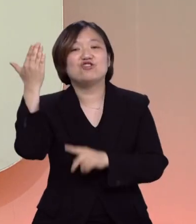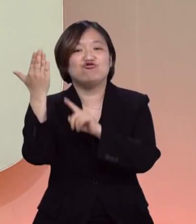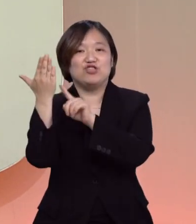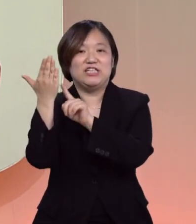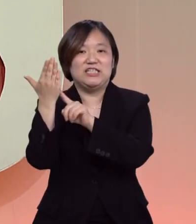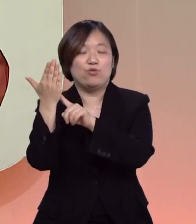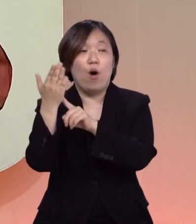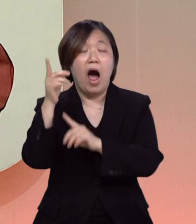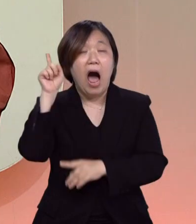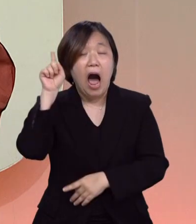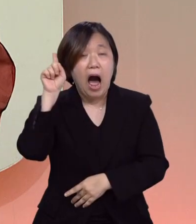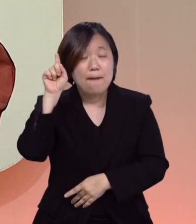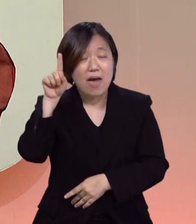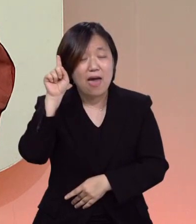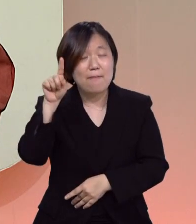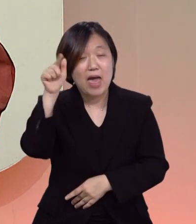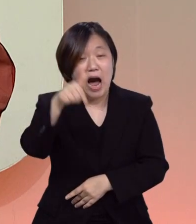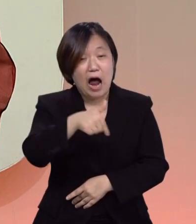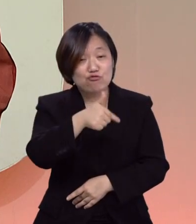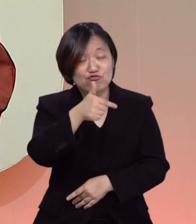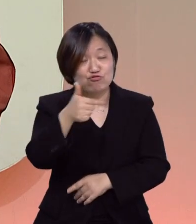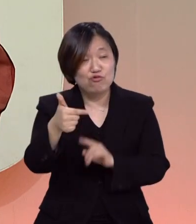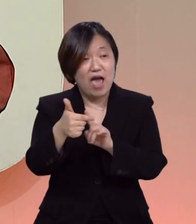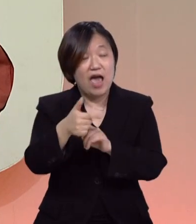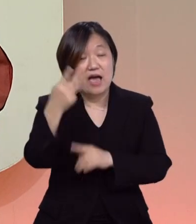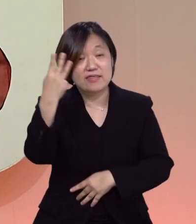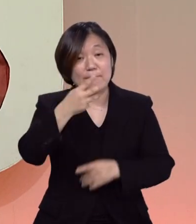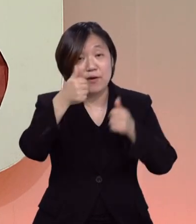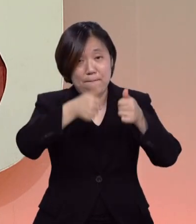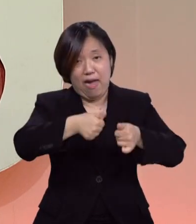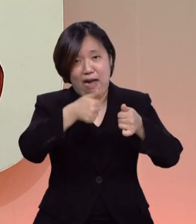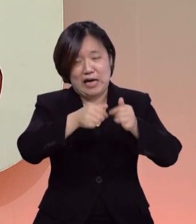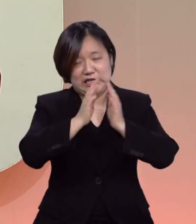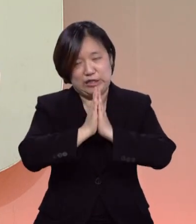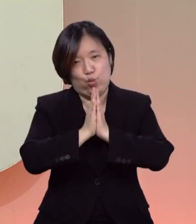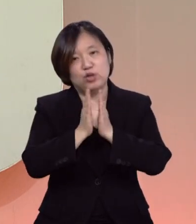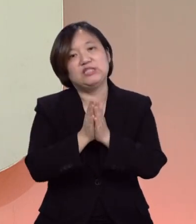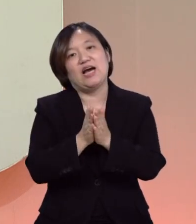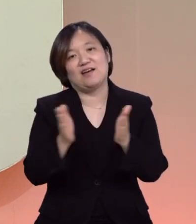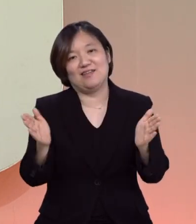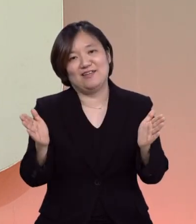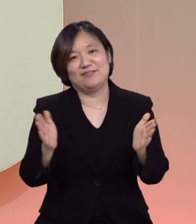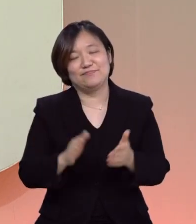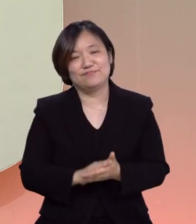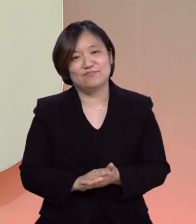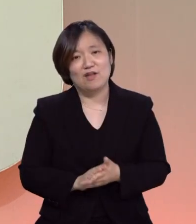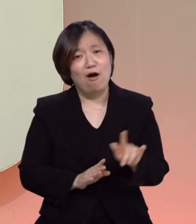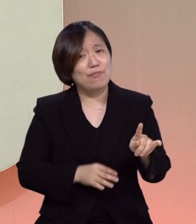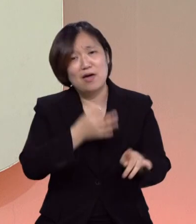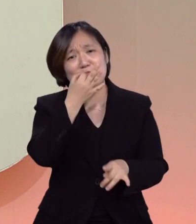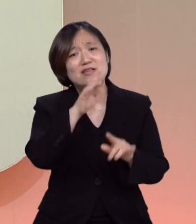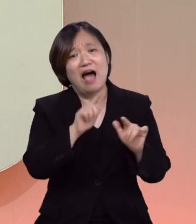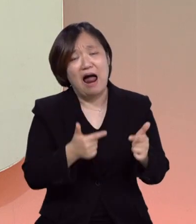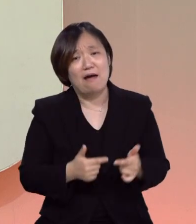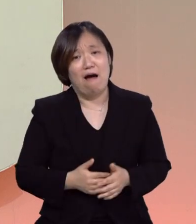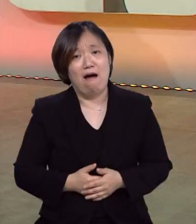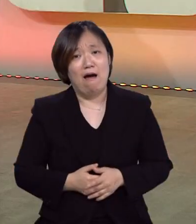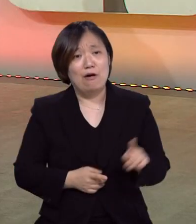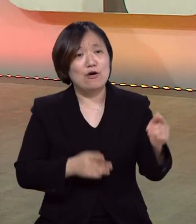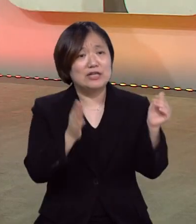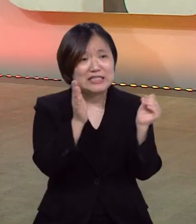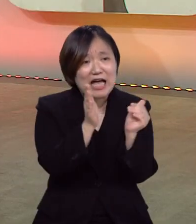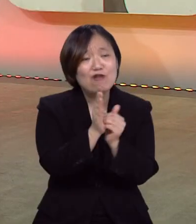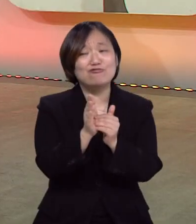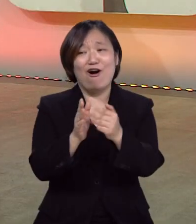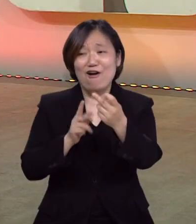하나도 힘들이지 않고 정말 가볍게 이제 성전함에 올라가서 인사를 드렸더니